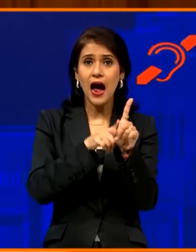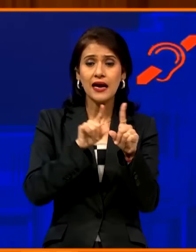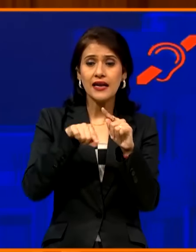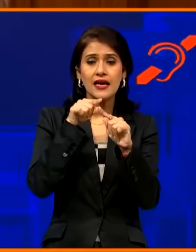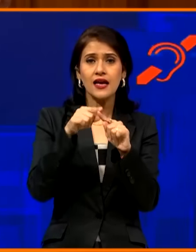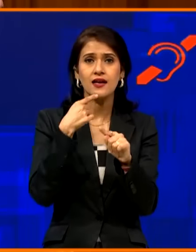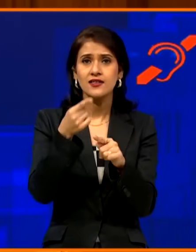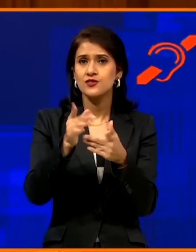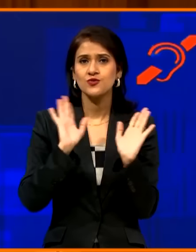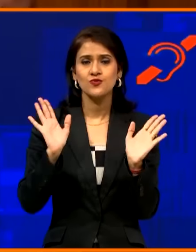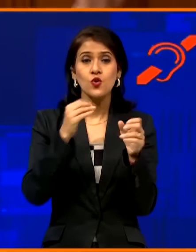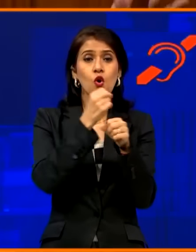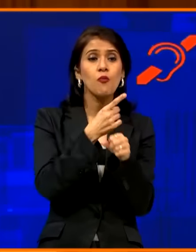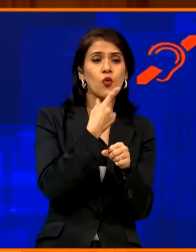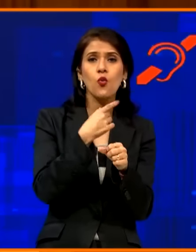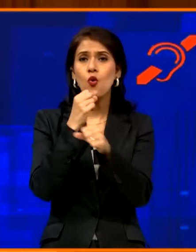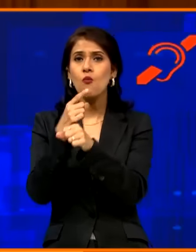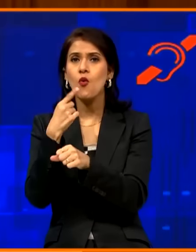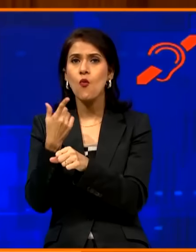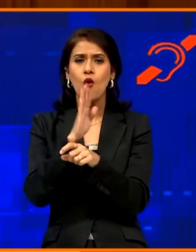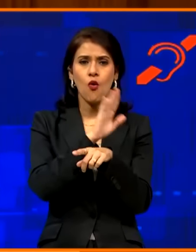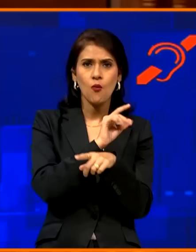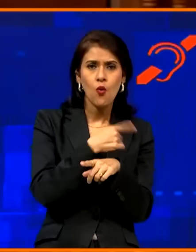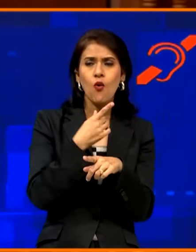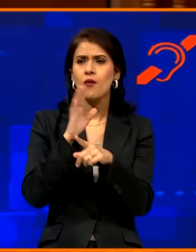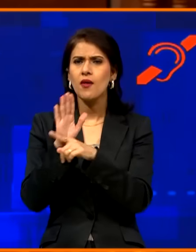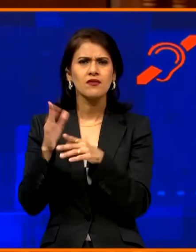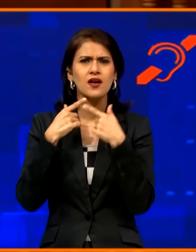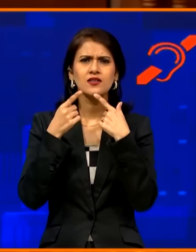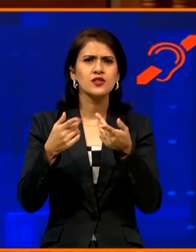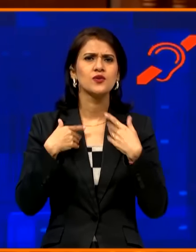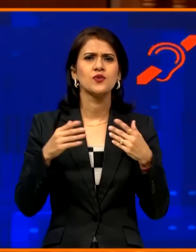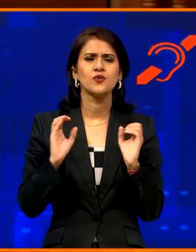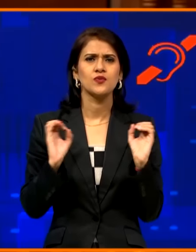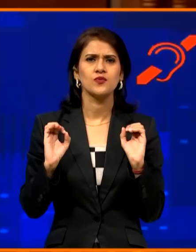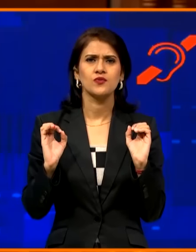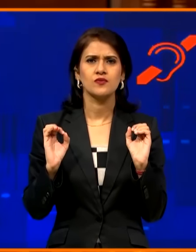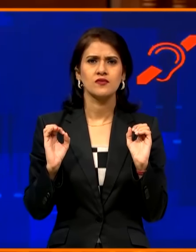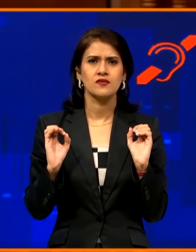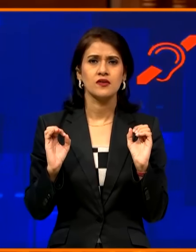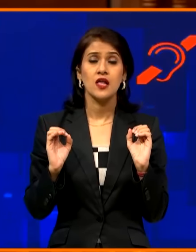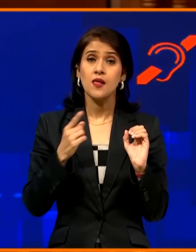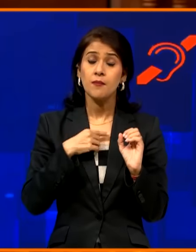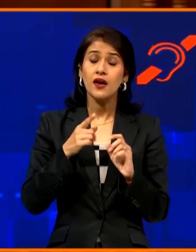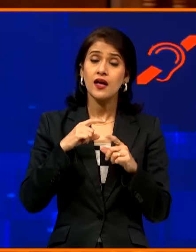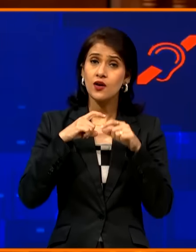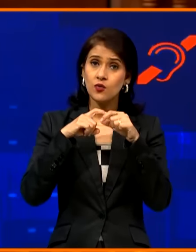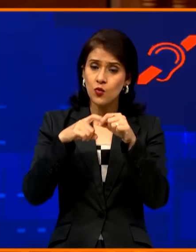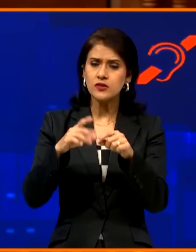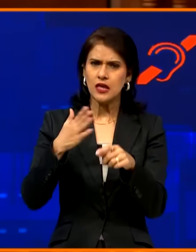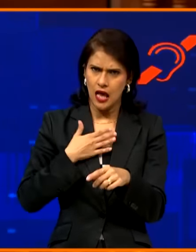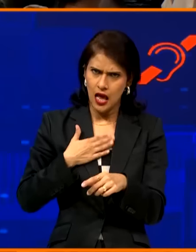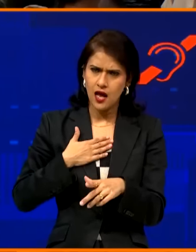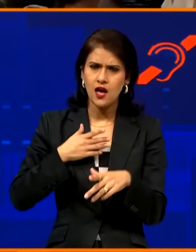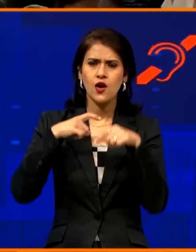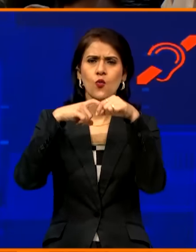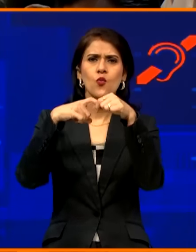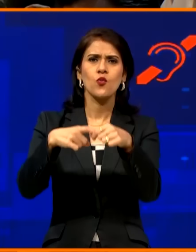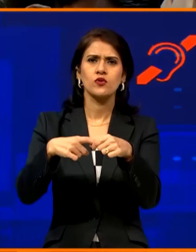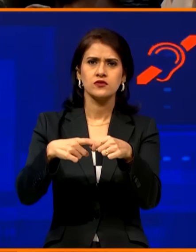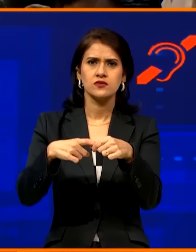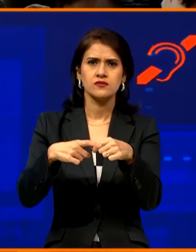इसलिए कि कोई भी करे जो गलत है सो गलत है इसीलिए सवाल मैंने उठाया यह तो आपके सवाल से अलग मैं अपनी तरफ से ये सवाल उठा